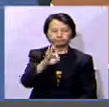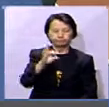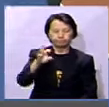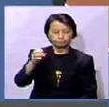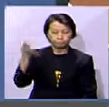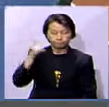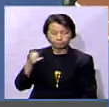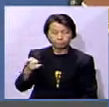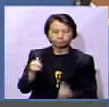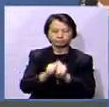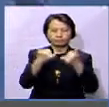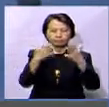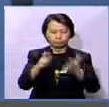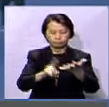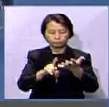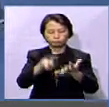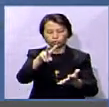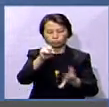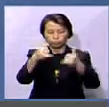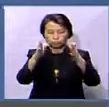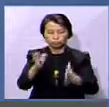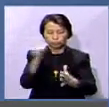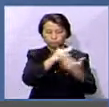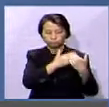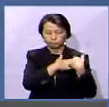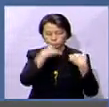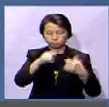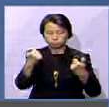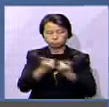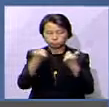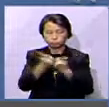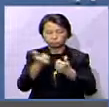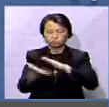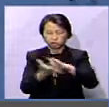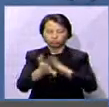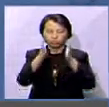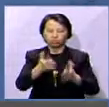lagi, seramai 20 pemain bakal menggalas cabaran dengan mempertaruhkan gandingan muka baru dan